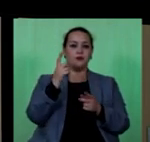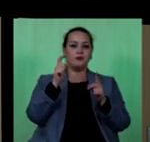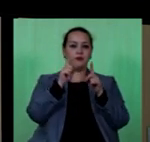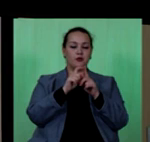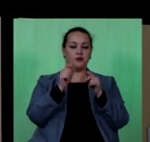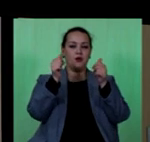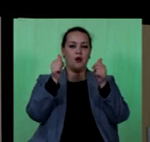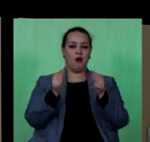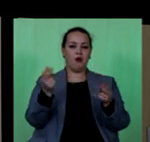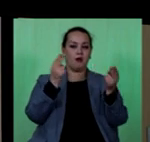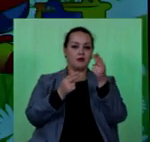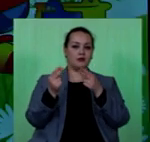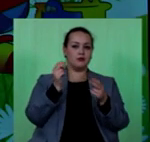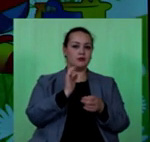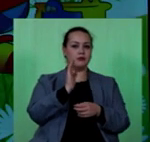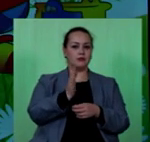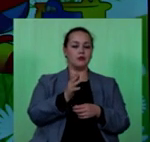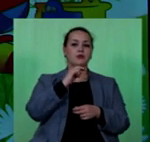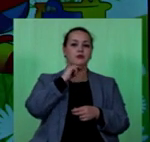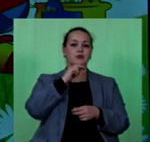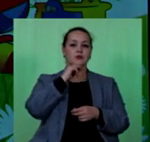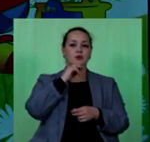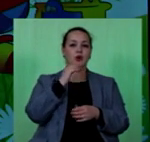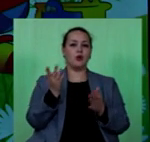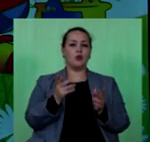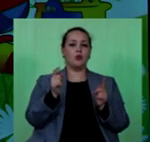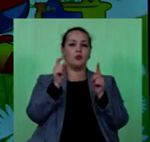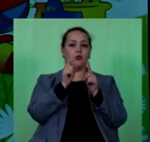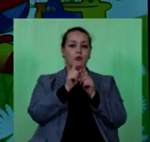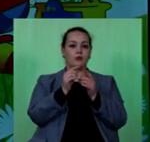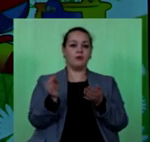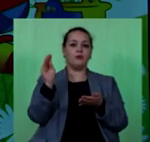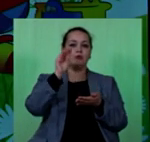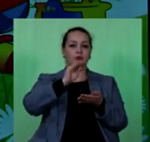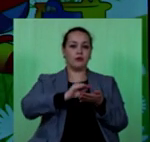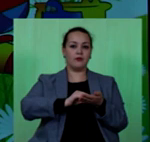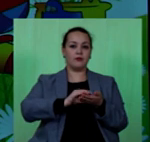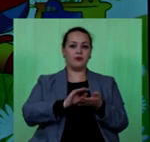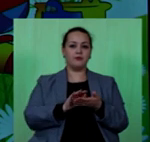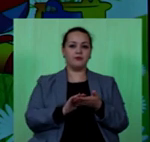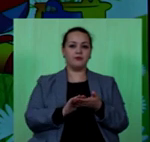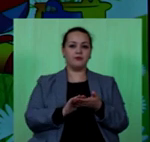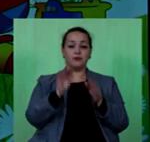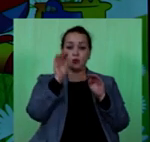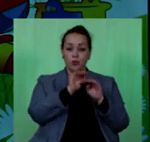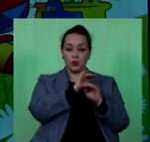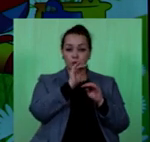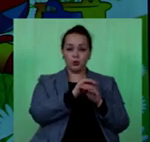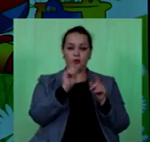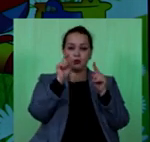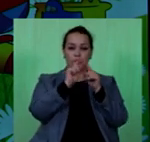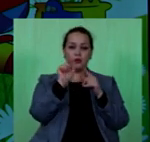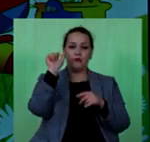картина будьте внимательны какую букву мы вставим молодцы букву